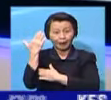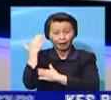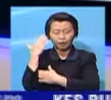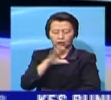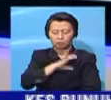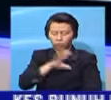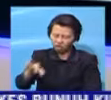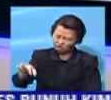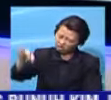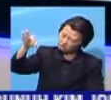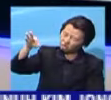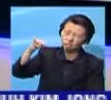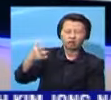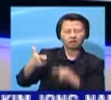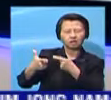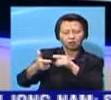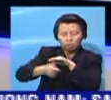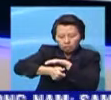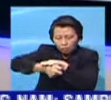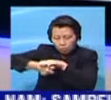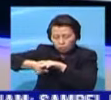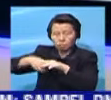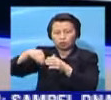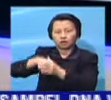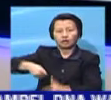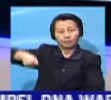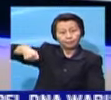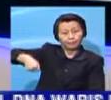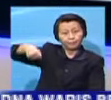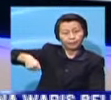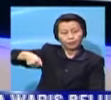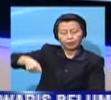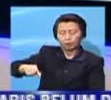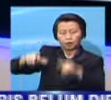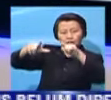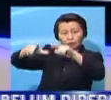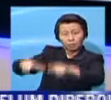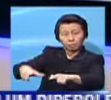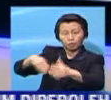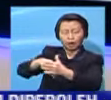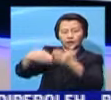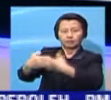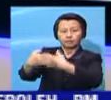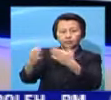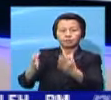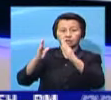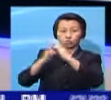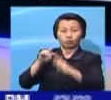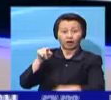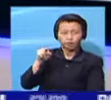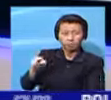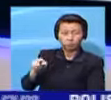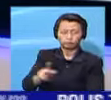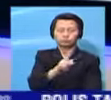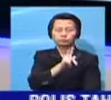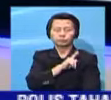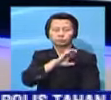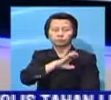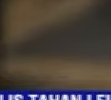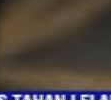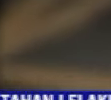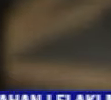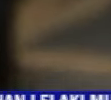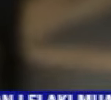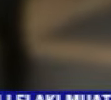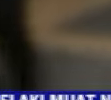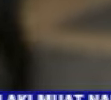menjumpai senjata berkenaan yang disorokkan dalam sebuah beg yang terletak dalam bilik rumah tersebut ketua polis Kelantan Datuk